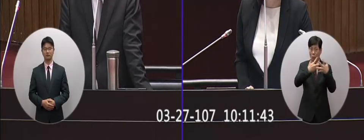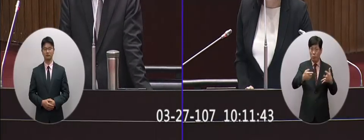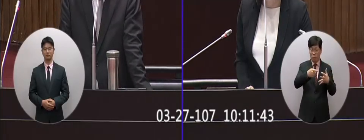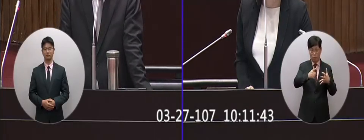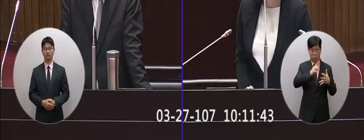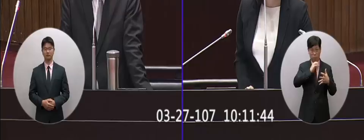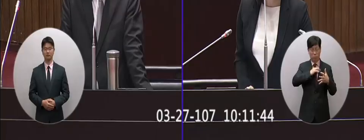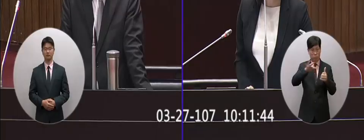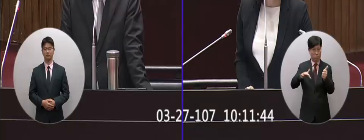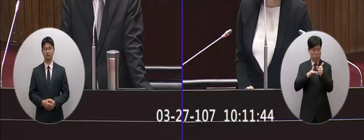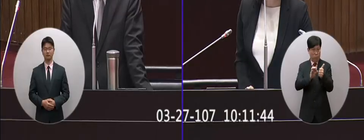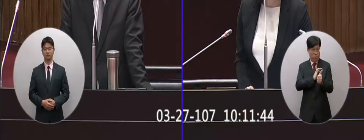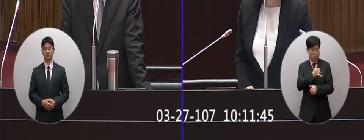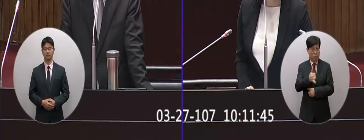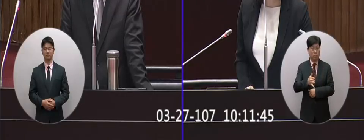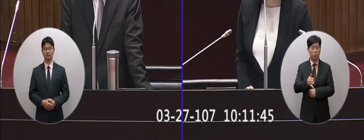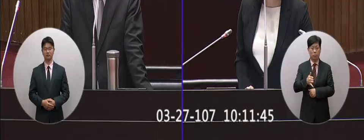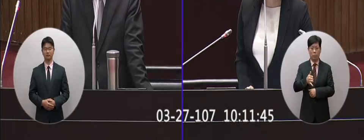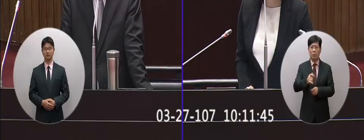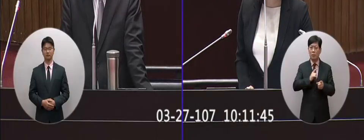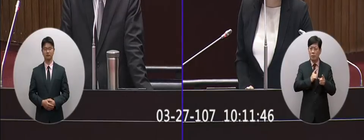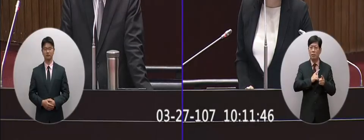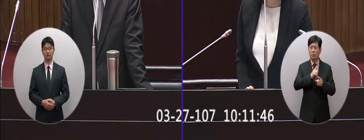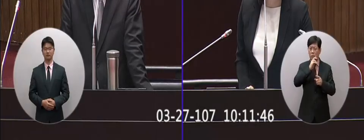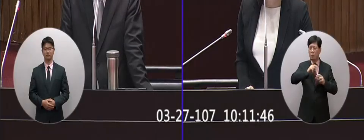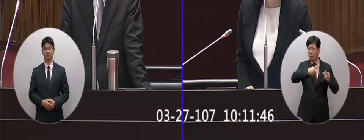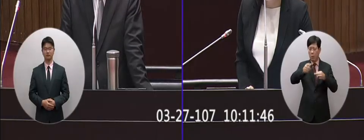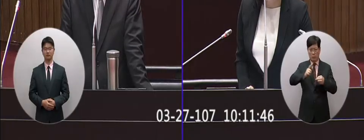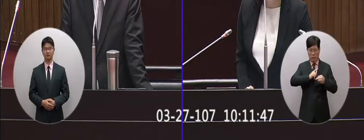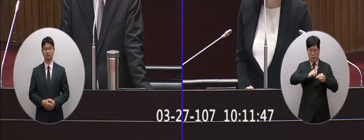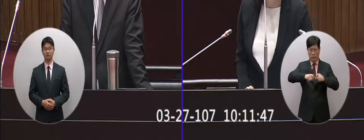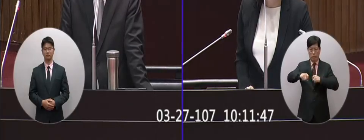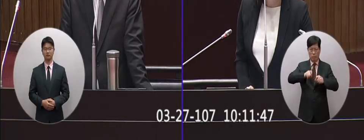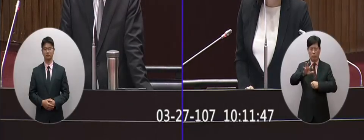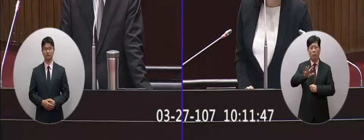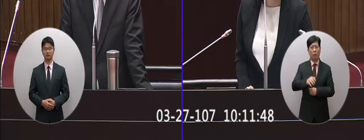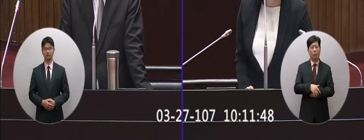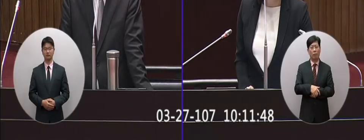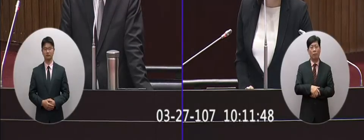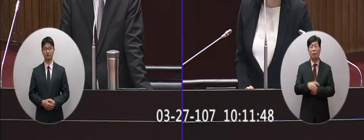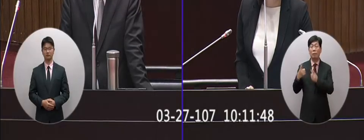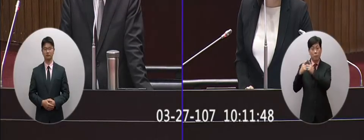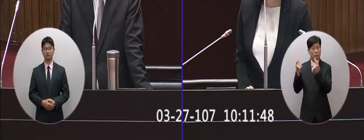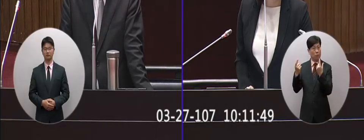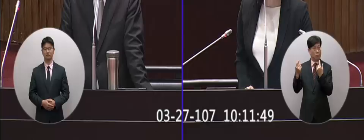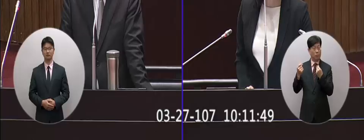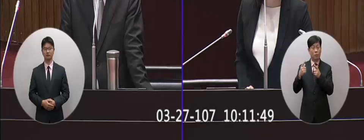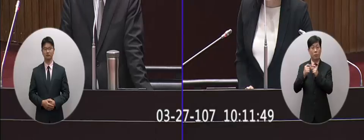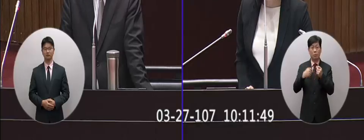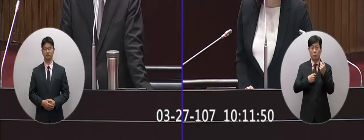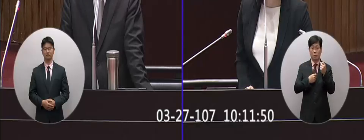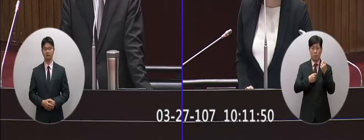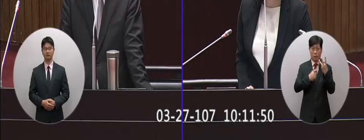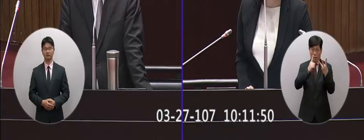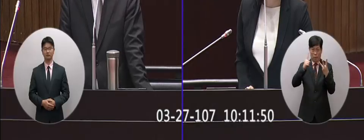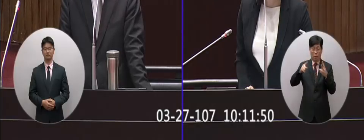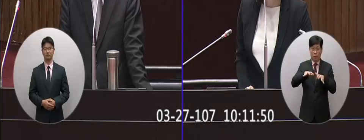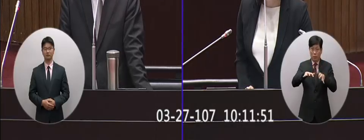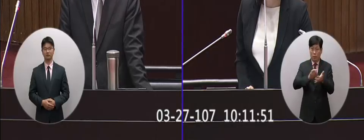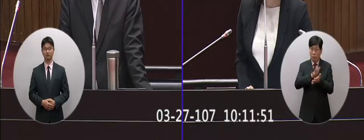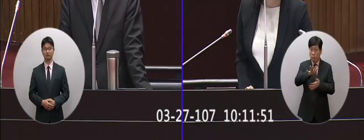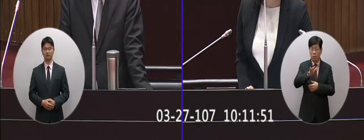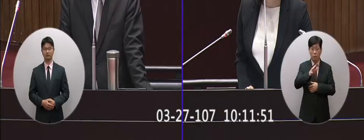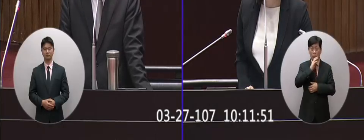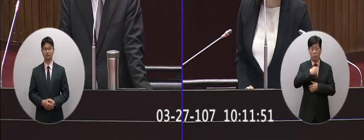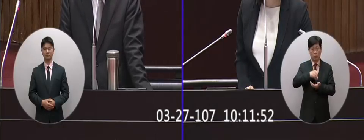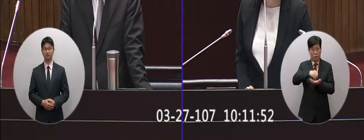员国成员，其实他们都适时的修正他们的能源政策。日本也是，日本三一以后，其实